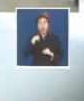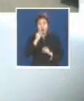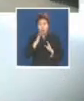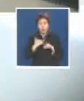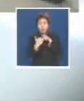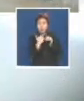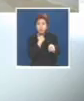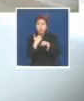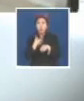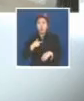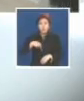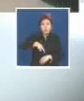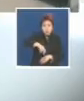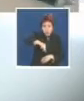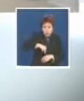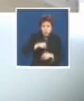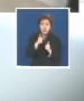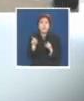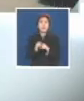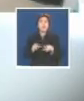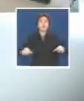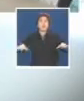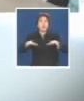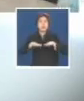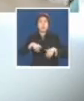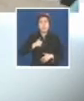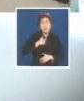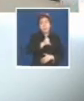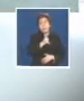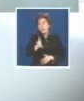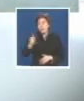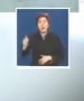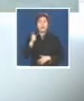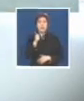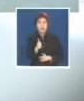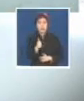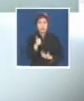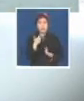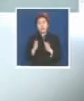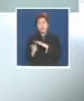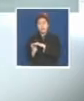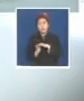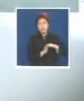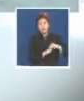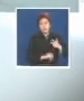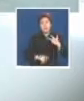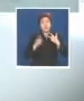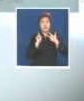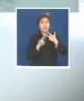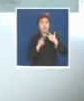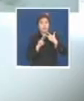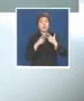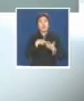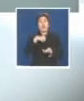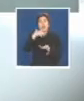นั้นสามารถที่จะกลับมาใช้ชีวิตได้อย่างปกติในเรื่องของการสัญจรไปมาส่วนประเด็นที่3นะครับประเด็นสุดท้ายที่อยากจะพู